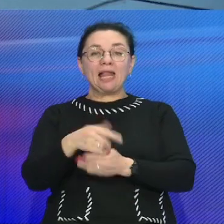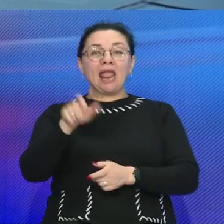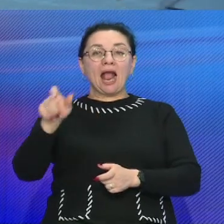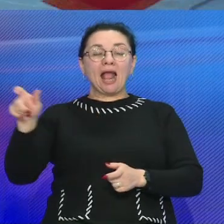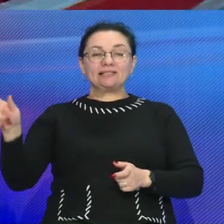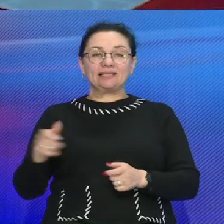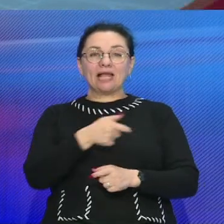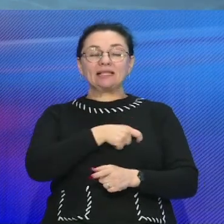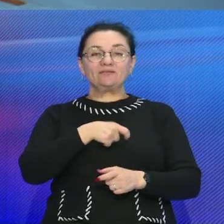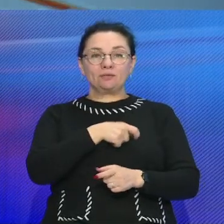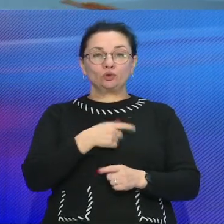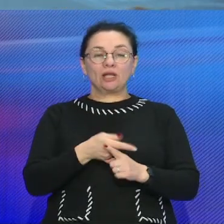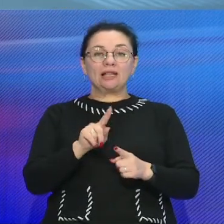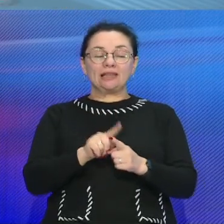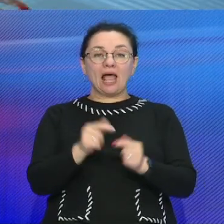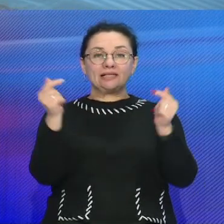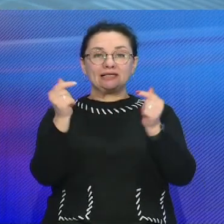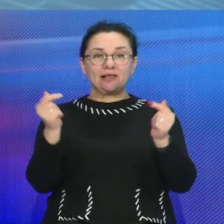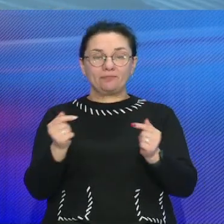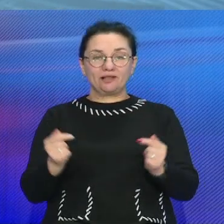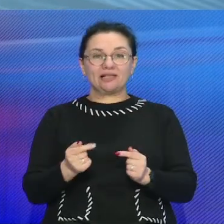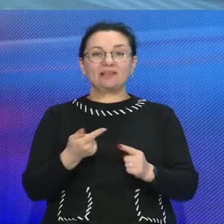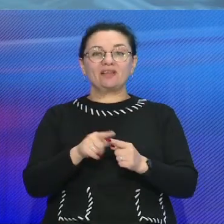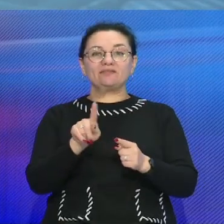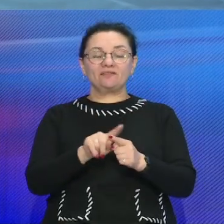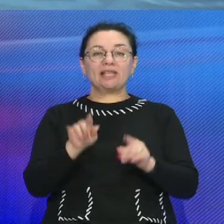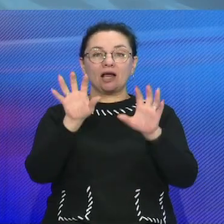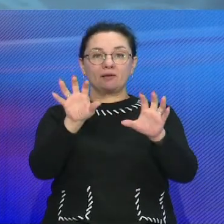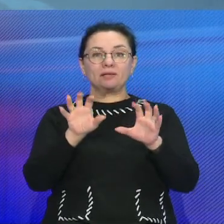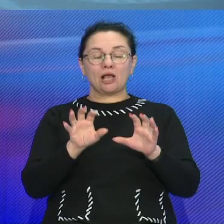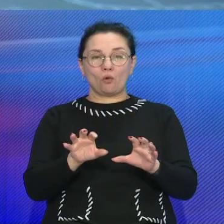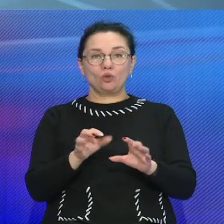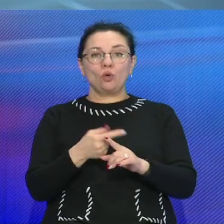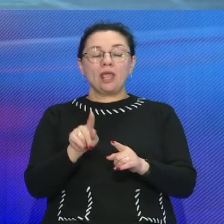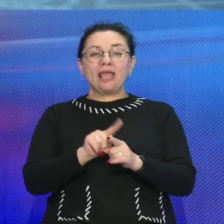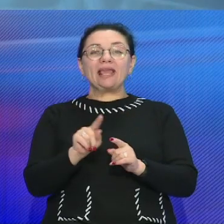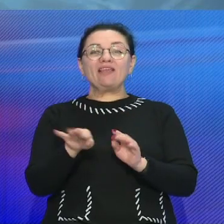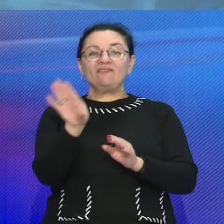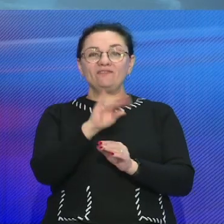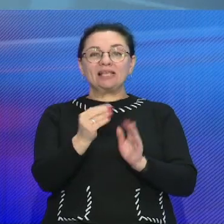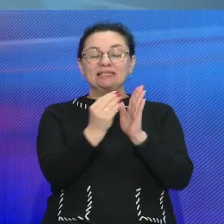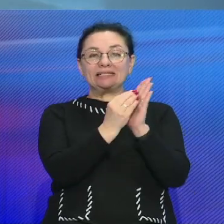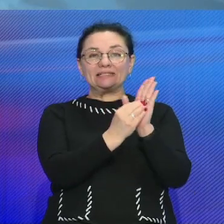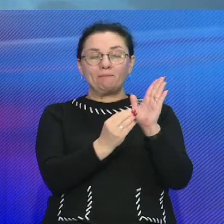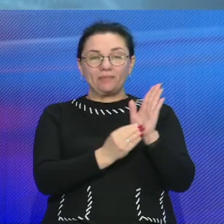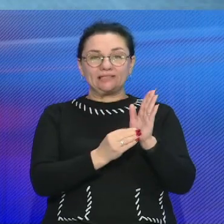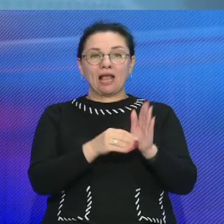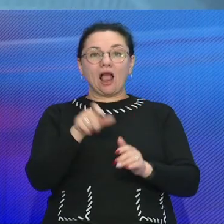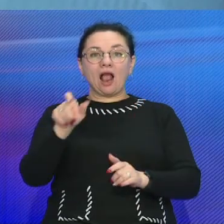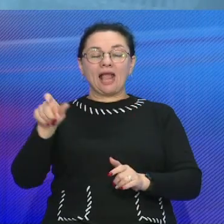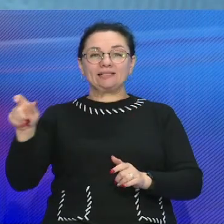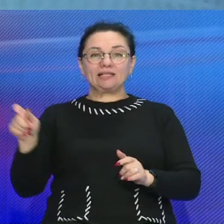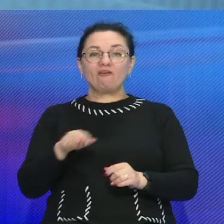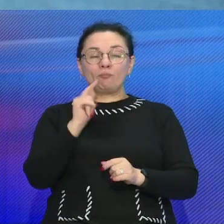пасаду на прадмет адпаведнасці патрабаванням выбарчага кодэкса. Канчатковыя спісы зарэгістраваных кандыдатаў стануць вядомы